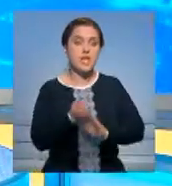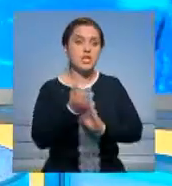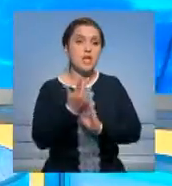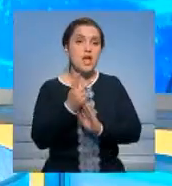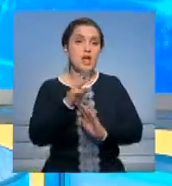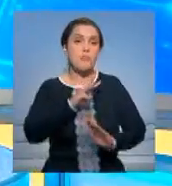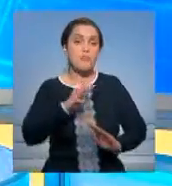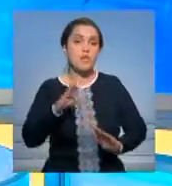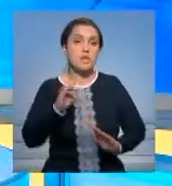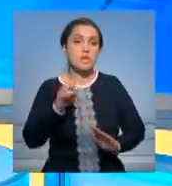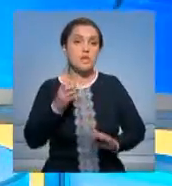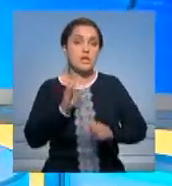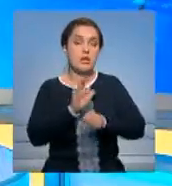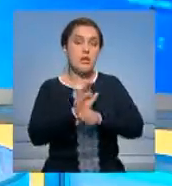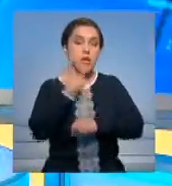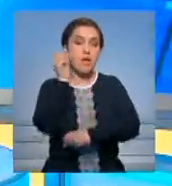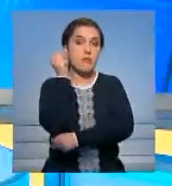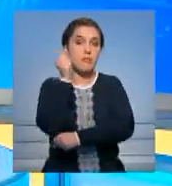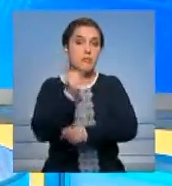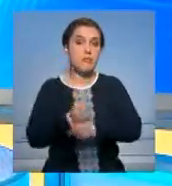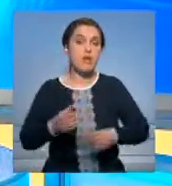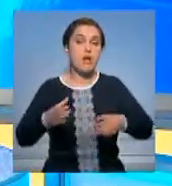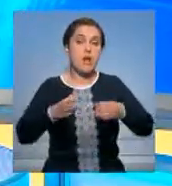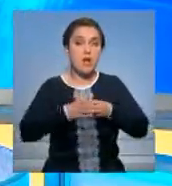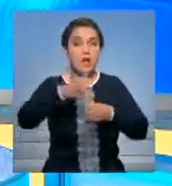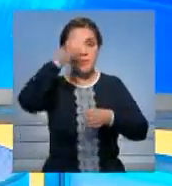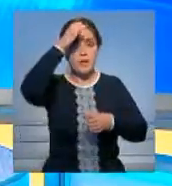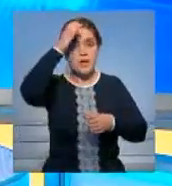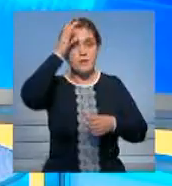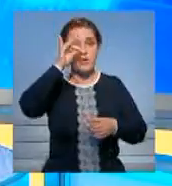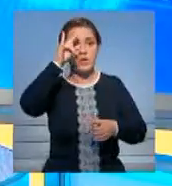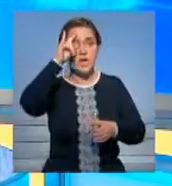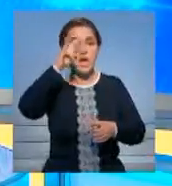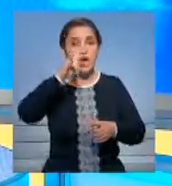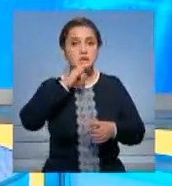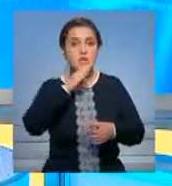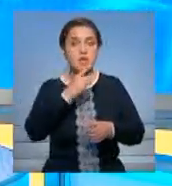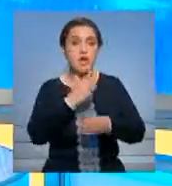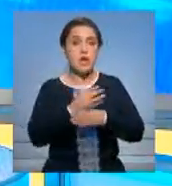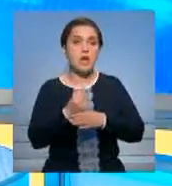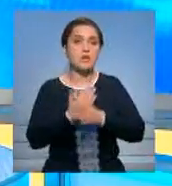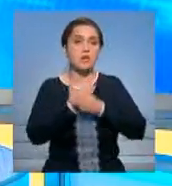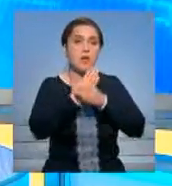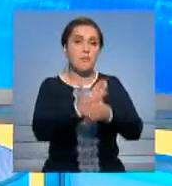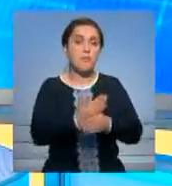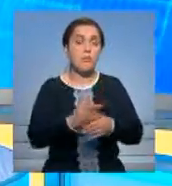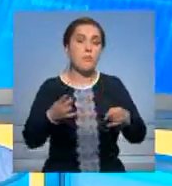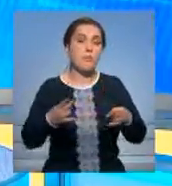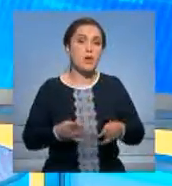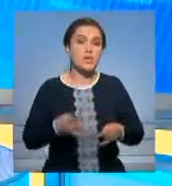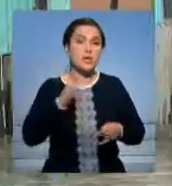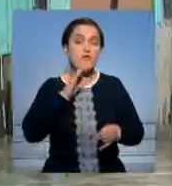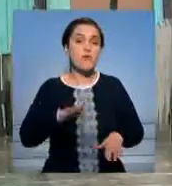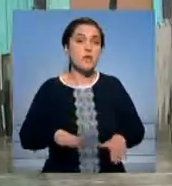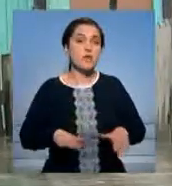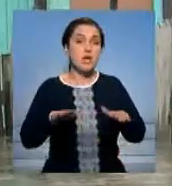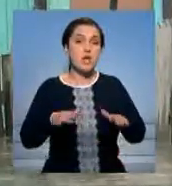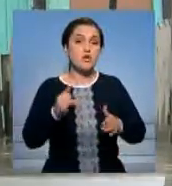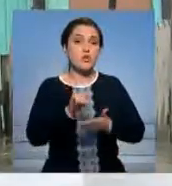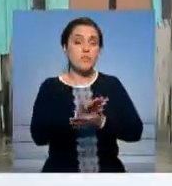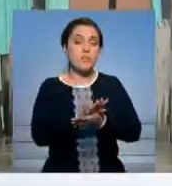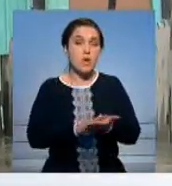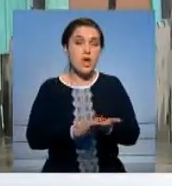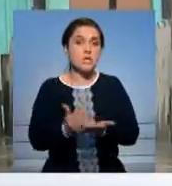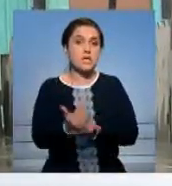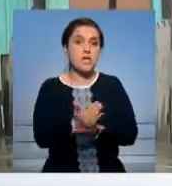13 миллионов тенге перечислили профсоюзы работников образования Восточного Казахстана в благотворительный фонд помощи пострадавшим от паводков. Кроме того, в